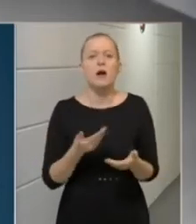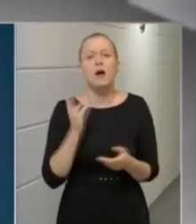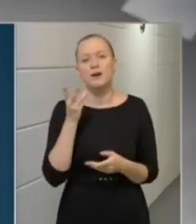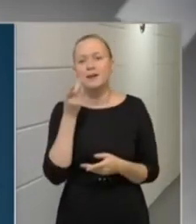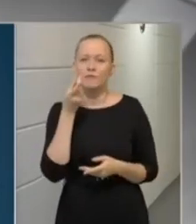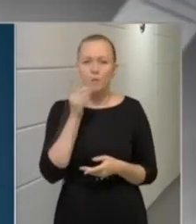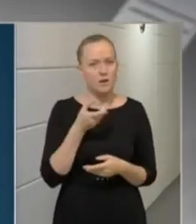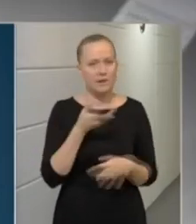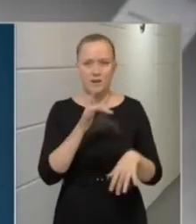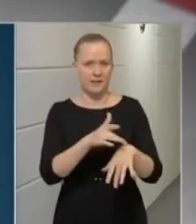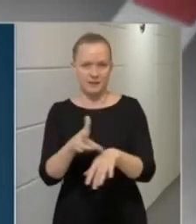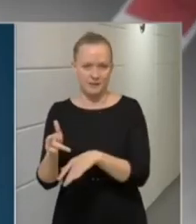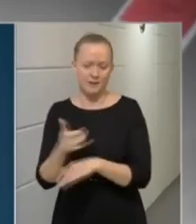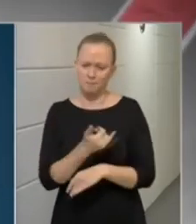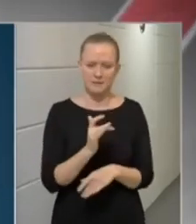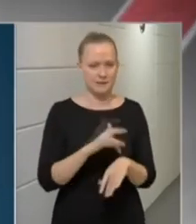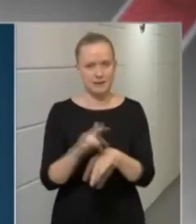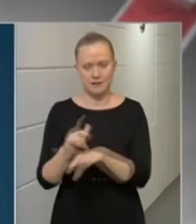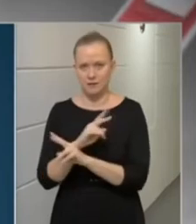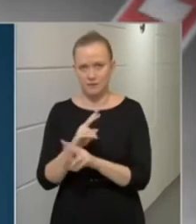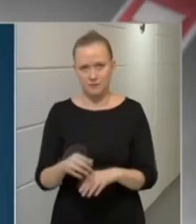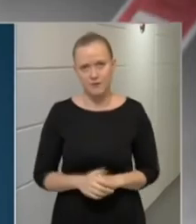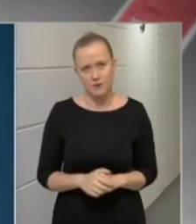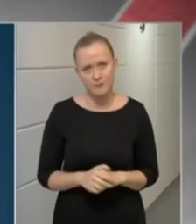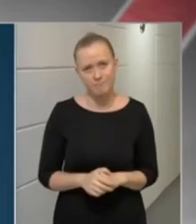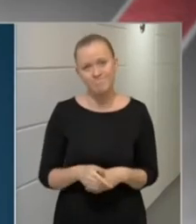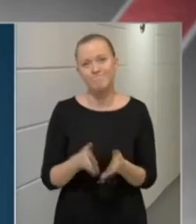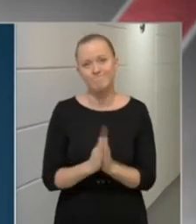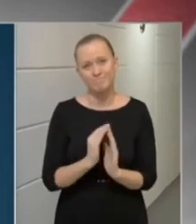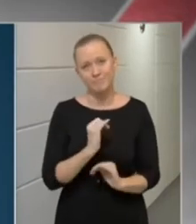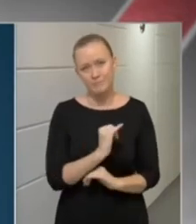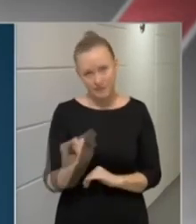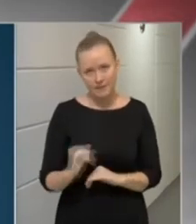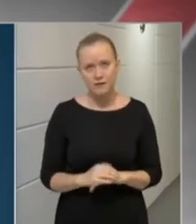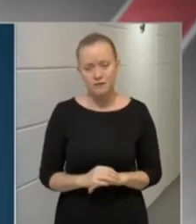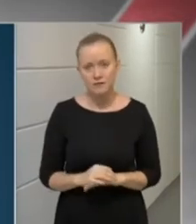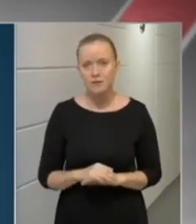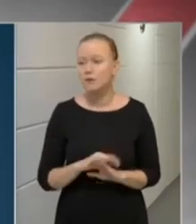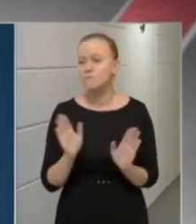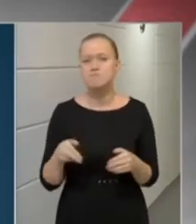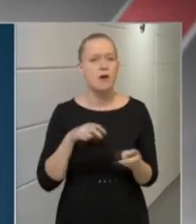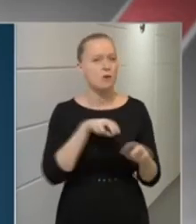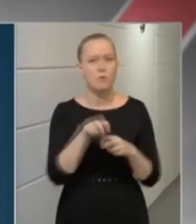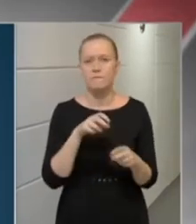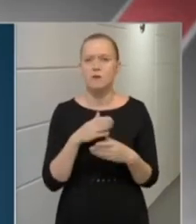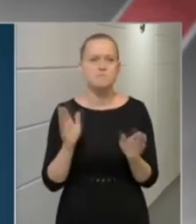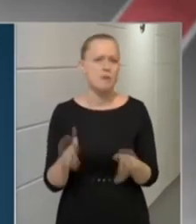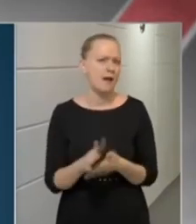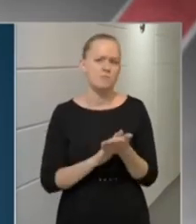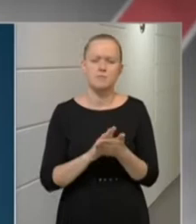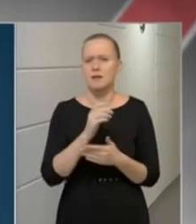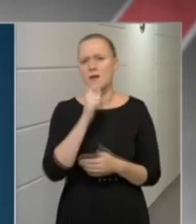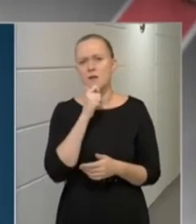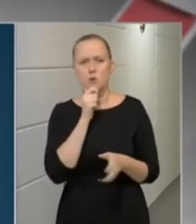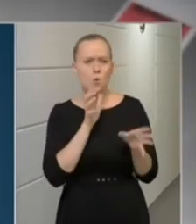ez a járvány. Ezért én arra kérek mindenkit, hogy akárhova is, akármiféle korosztályba